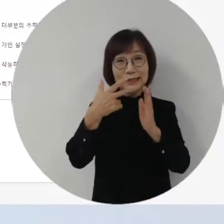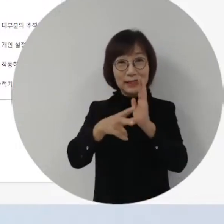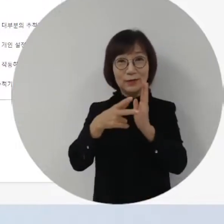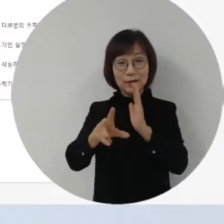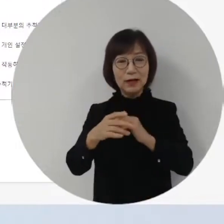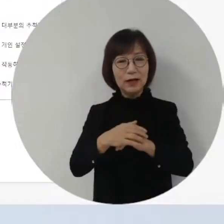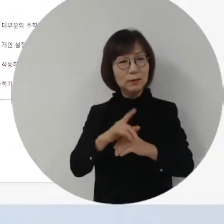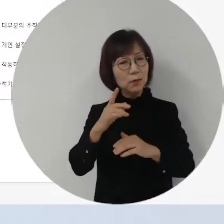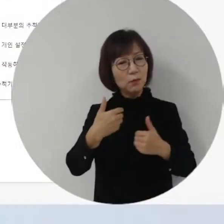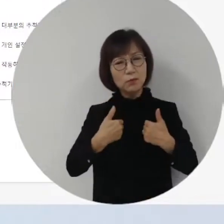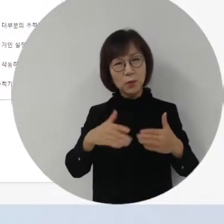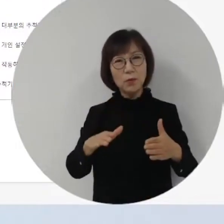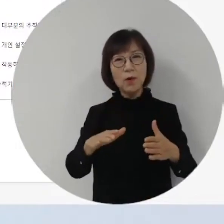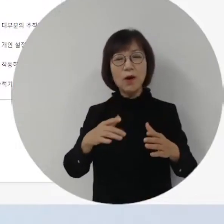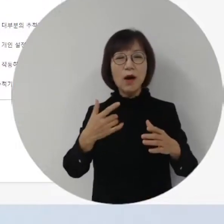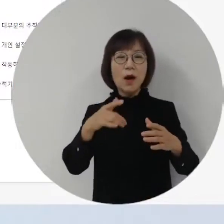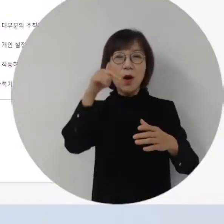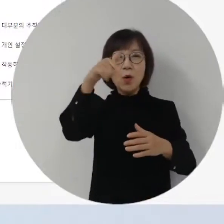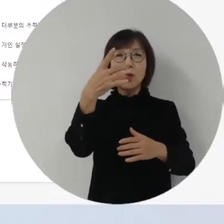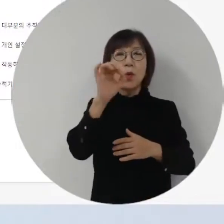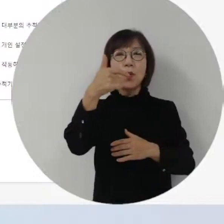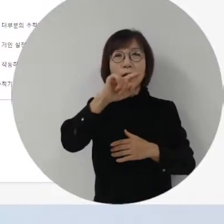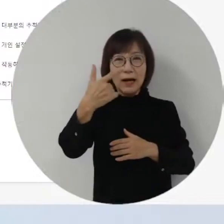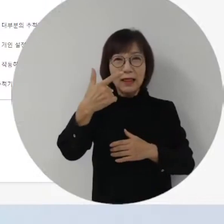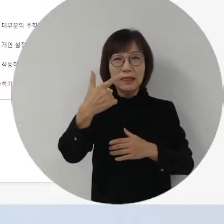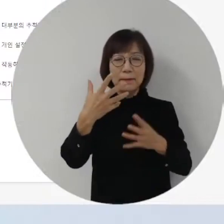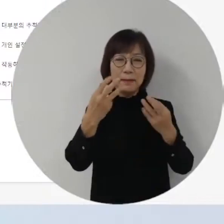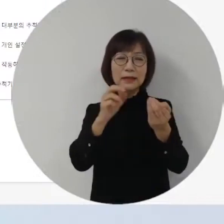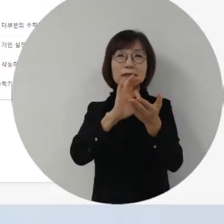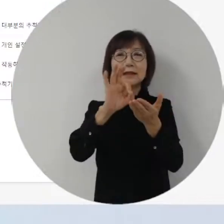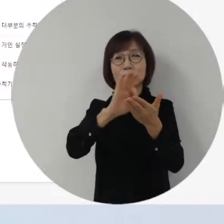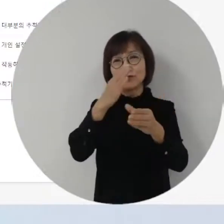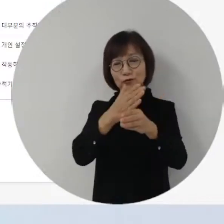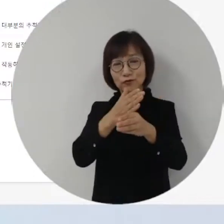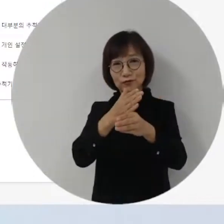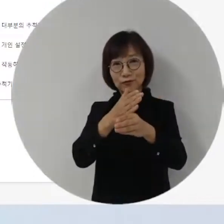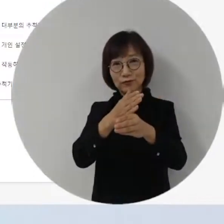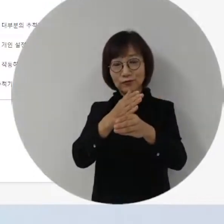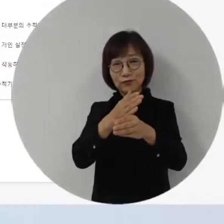그래서 그 불필요한 자료들을 지워주니까 어떻게 돼요? 공간 확보가 되겠죠.